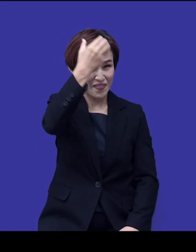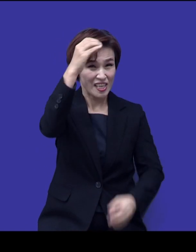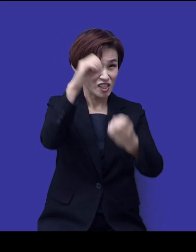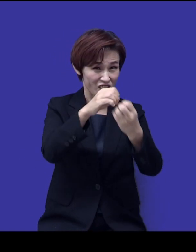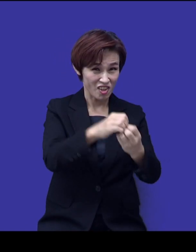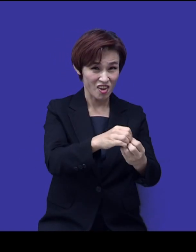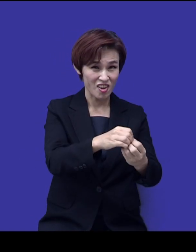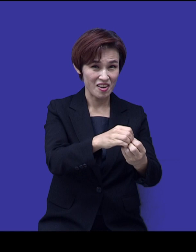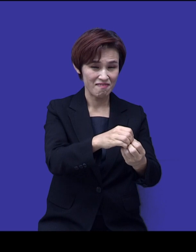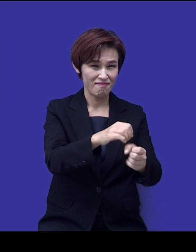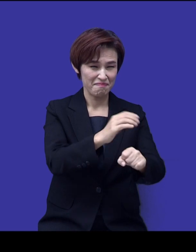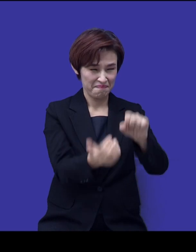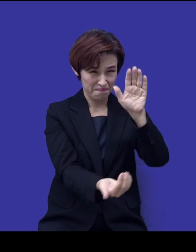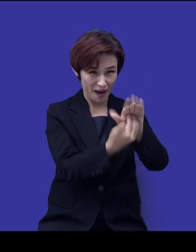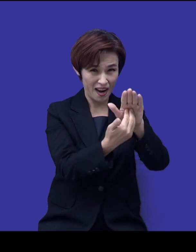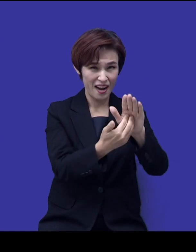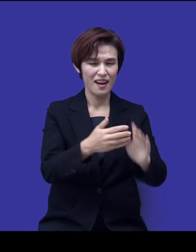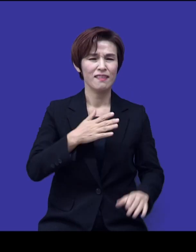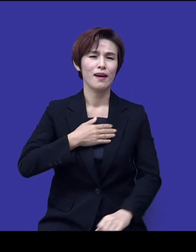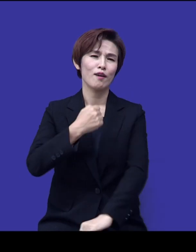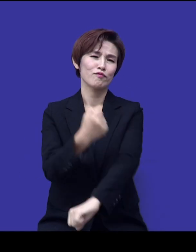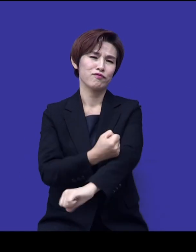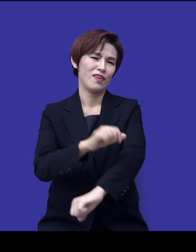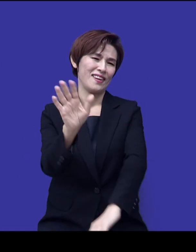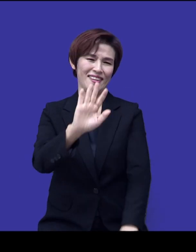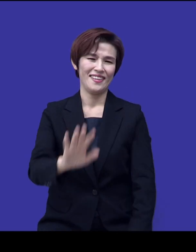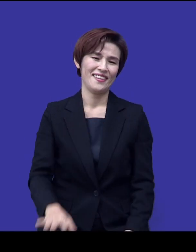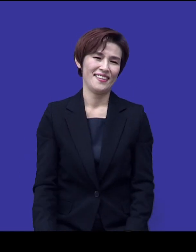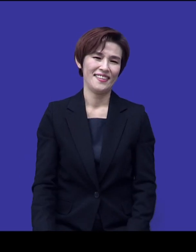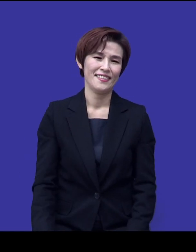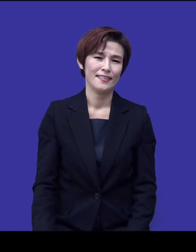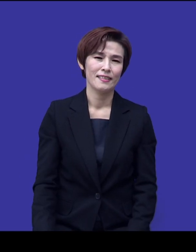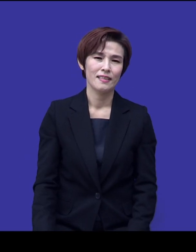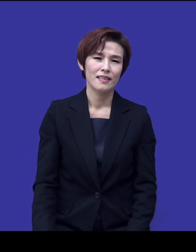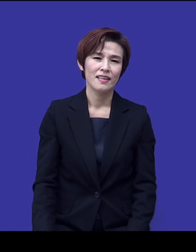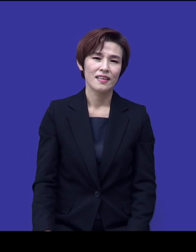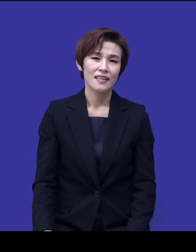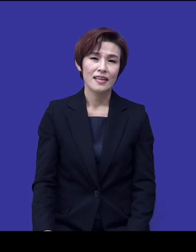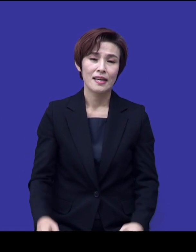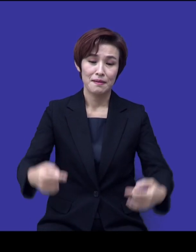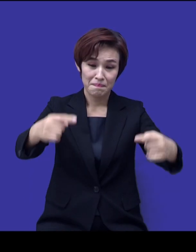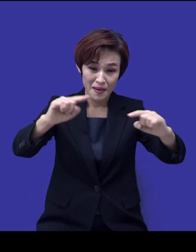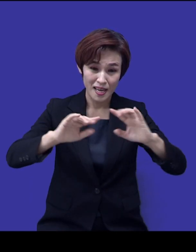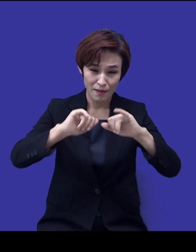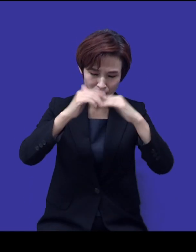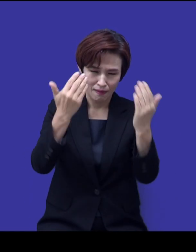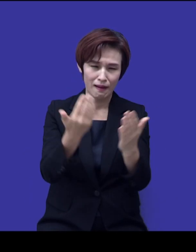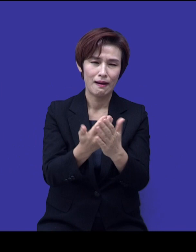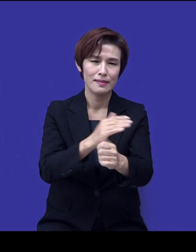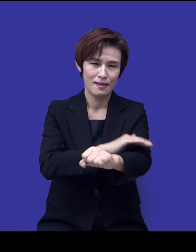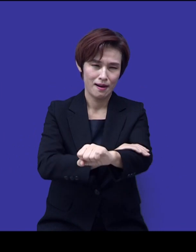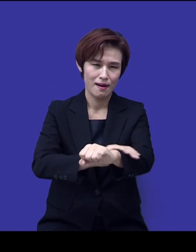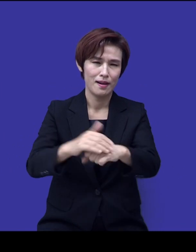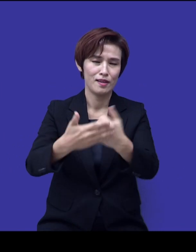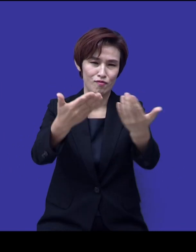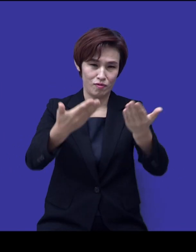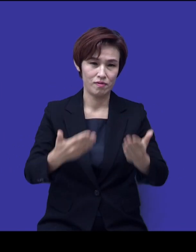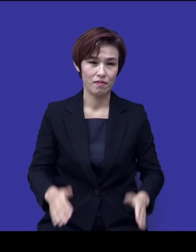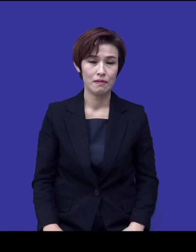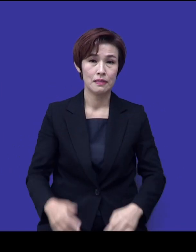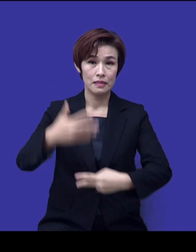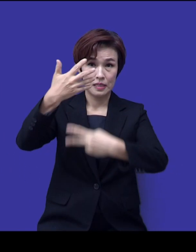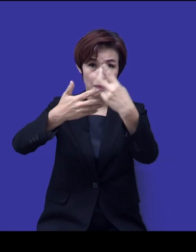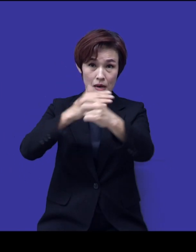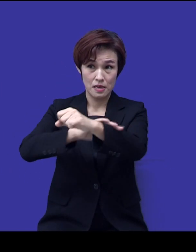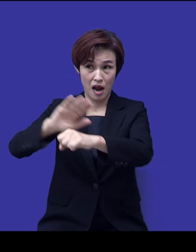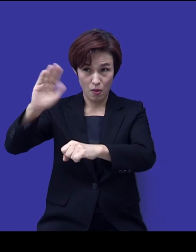그것도 보면은 제공이 아니고요. 예. 여러 사람들이 너무 잘해주셨어요. 예. 저희 드라마는 잘 되면 더 잘 되고요.